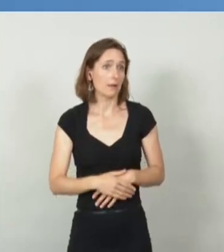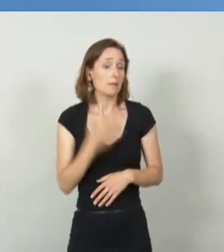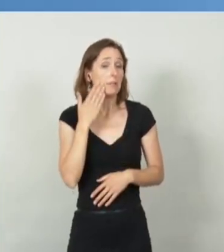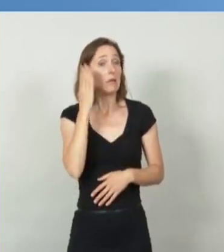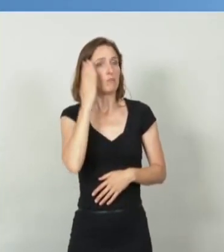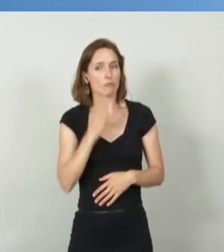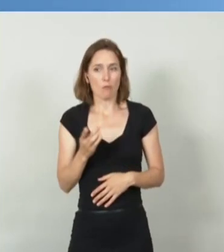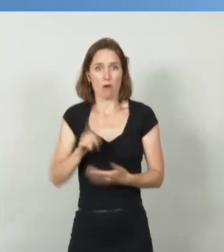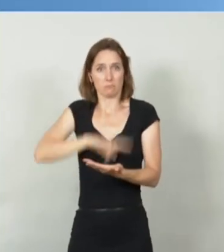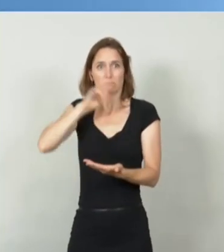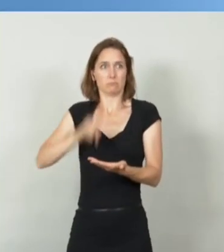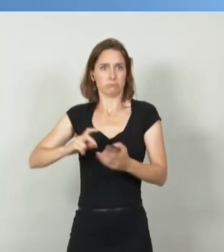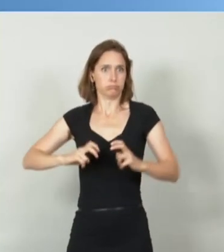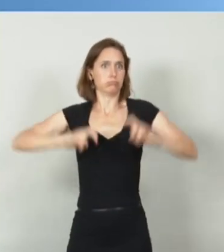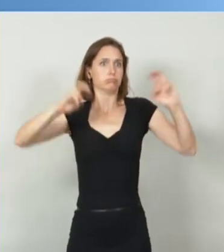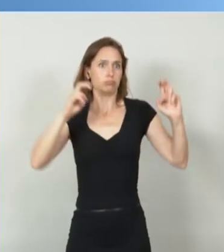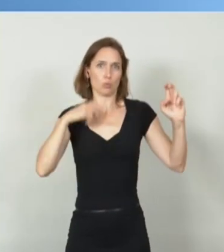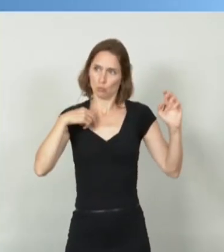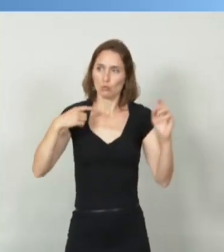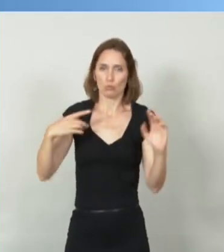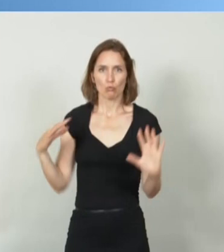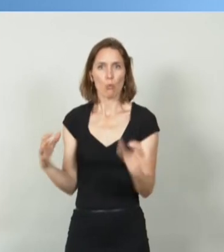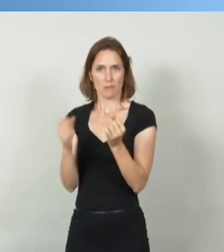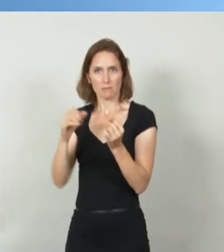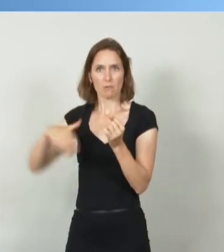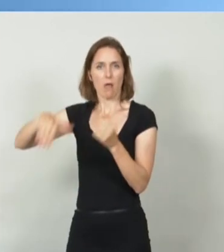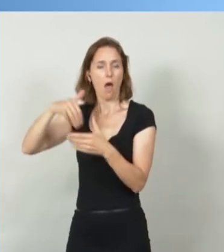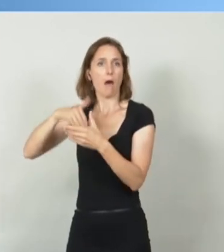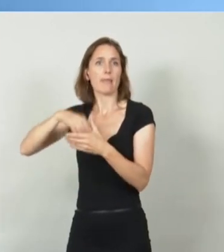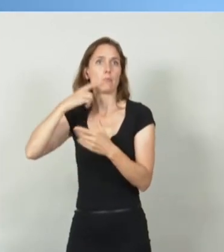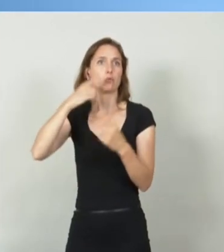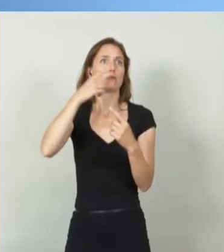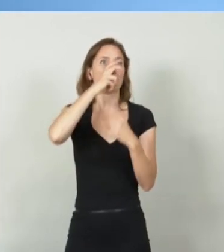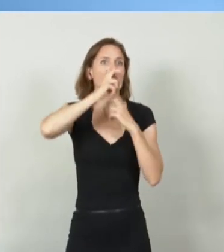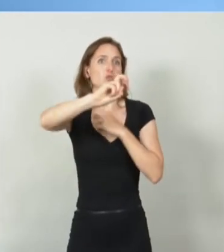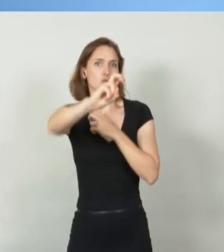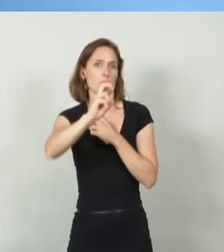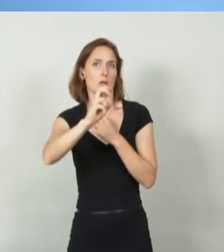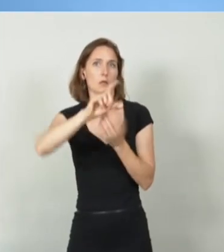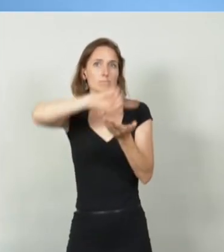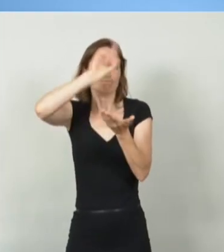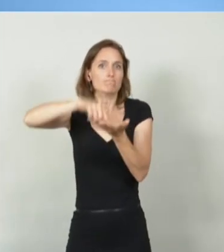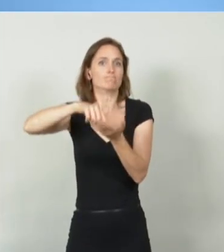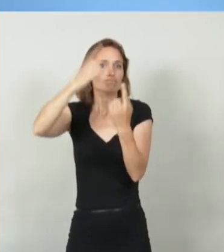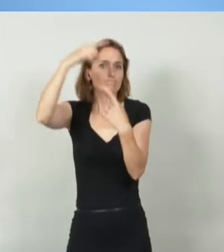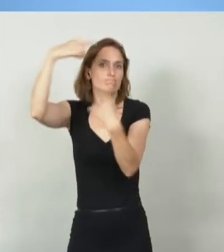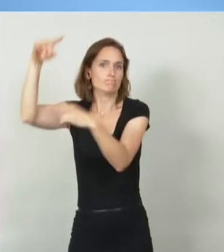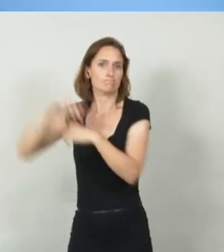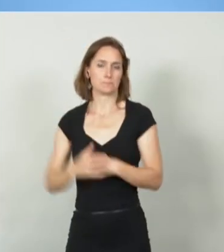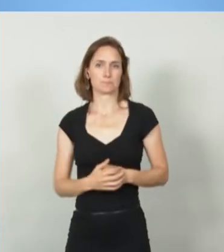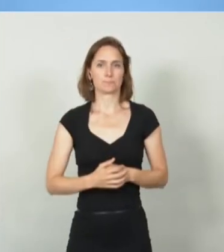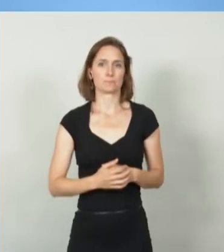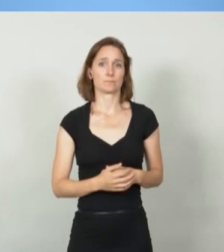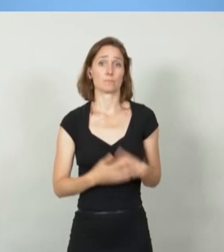moyens nous irons d'aller les chercher sur les autres institutions avec lesquelles je souhaite travailler voilà